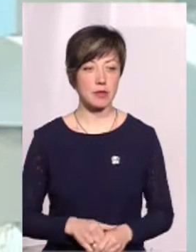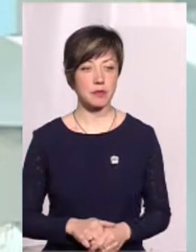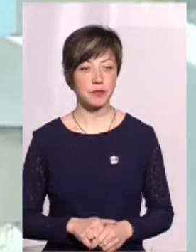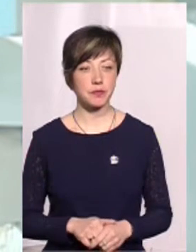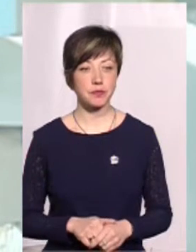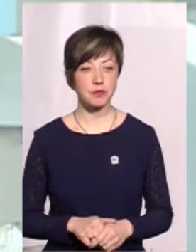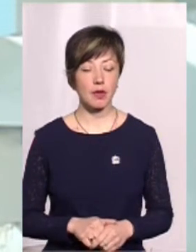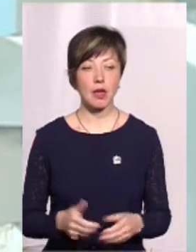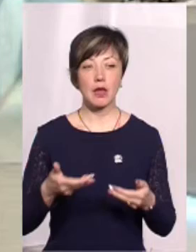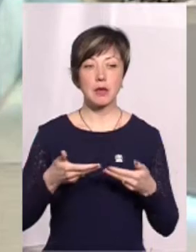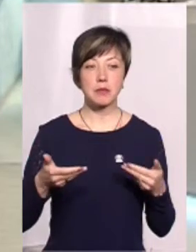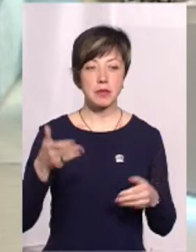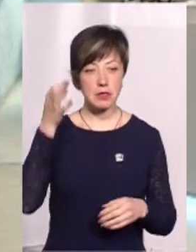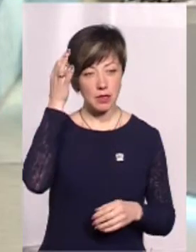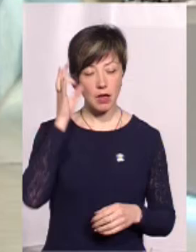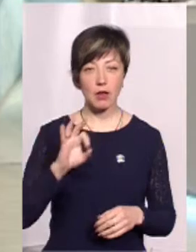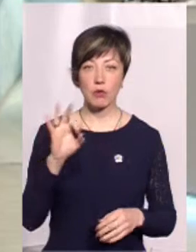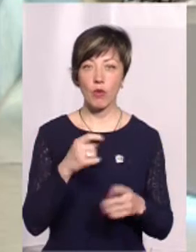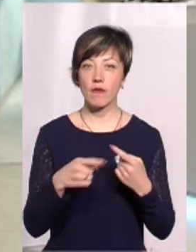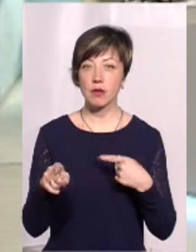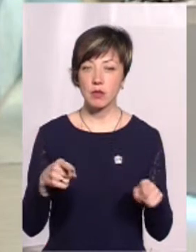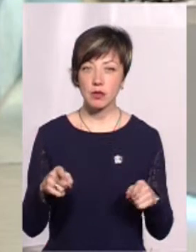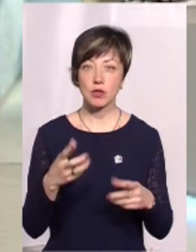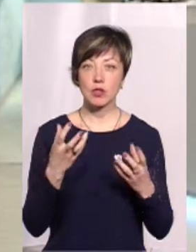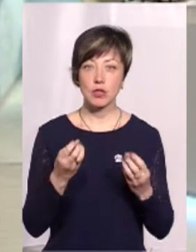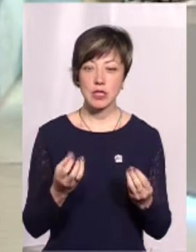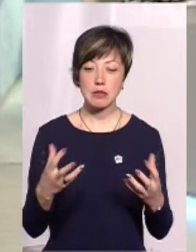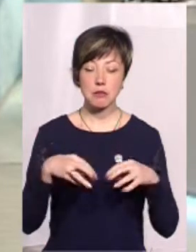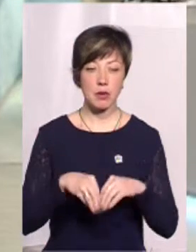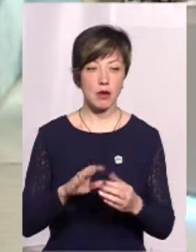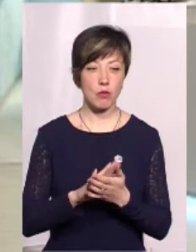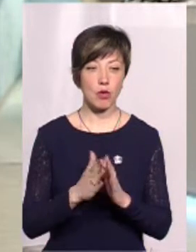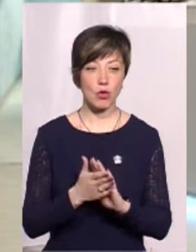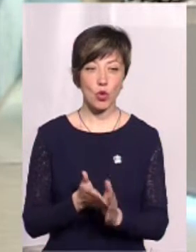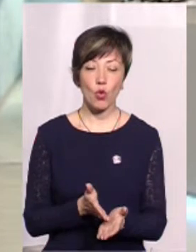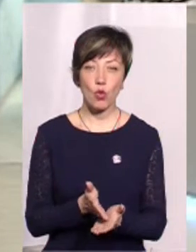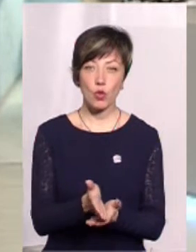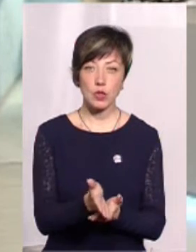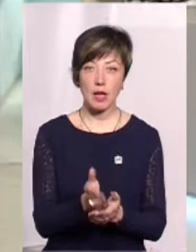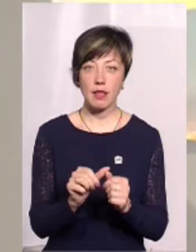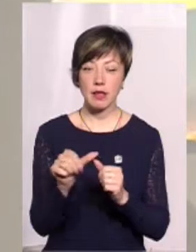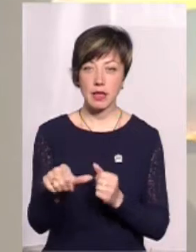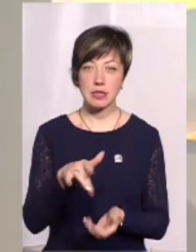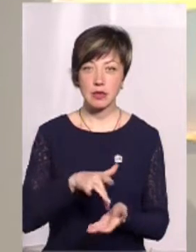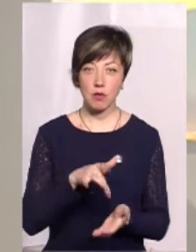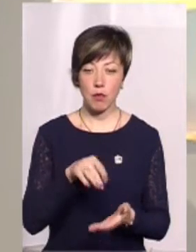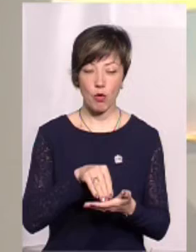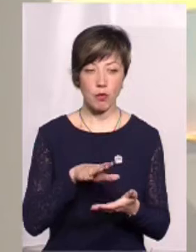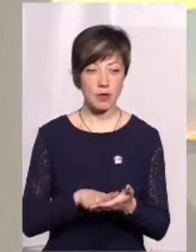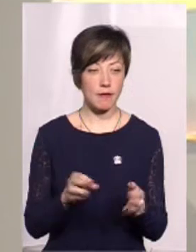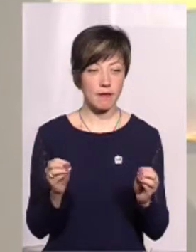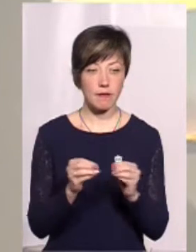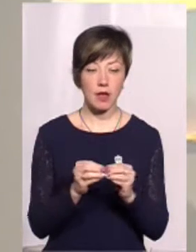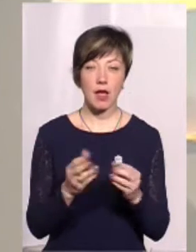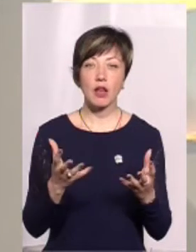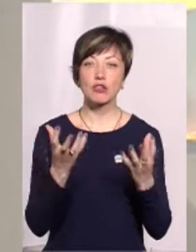Ми згадали про відмінності, не пройдемо ще по спільних положеннях. От курс на децентралізацію прописано має бути незмінним.